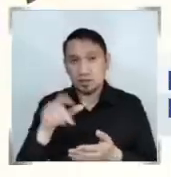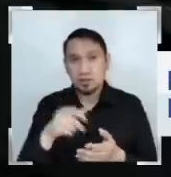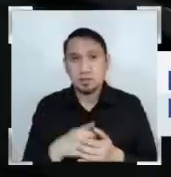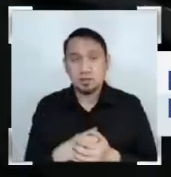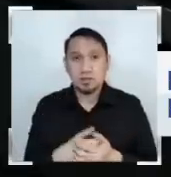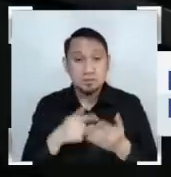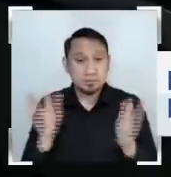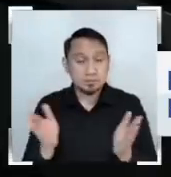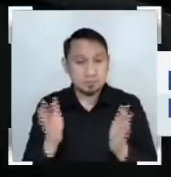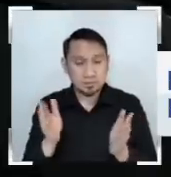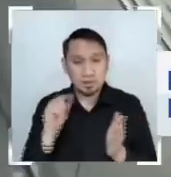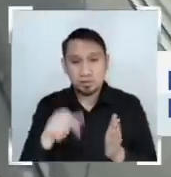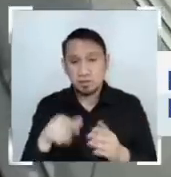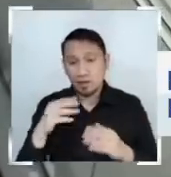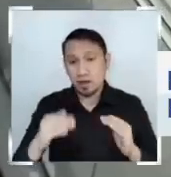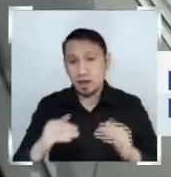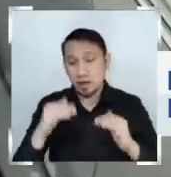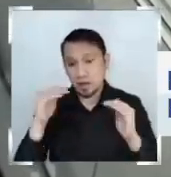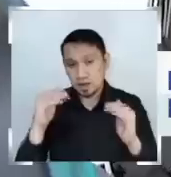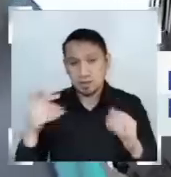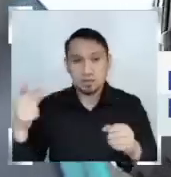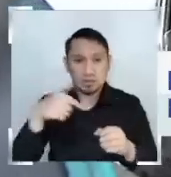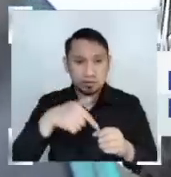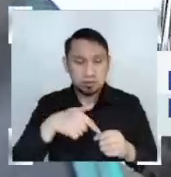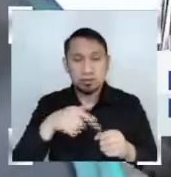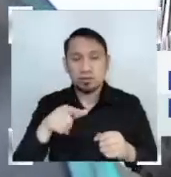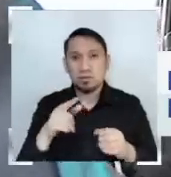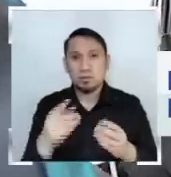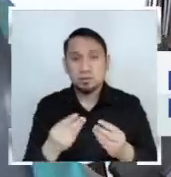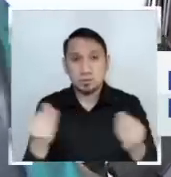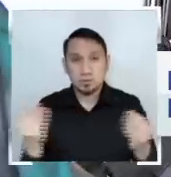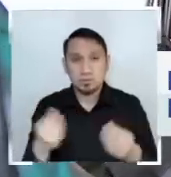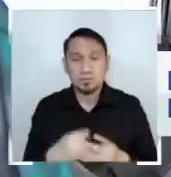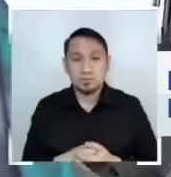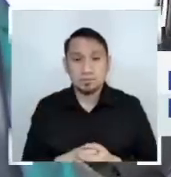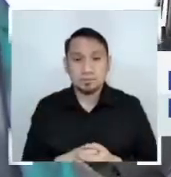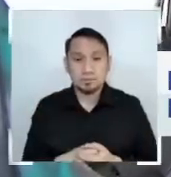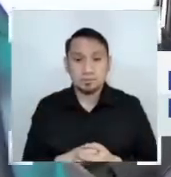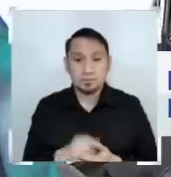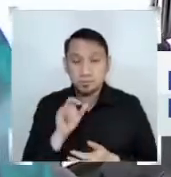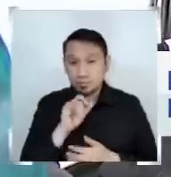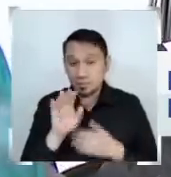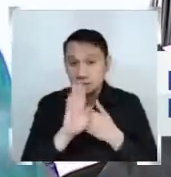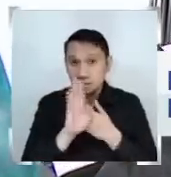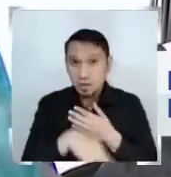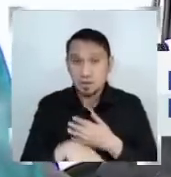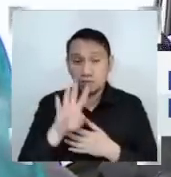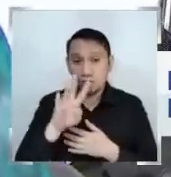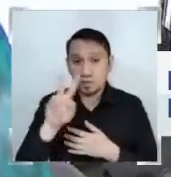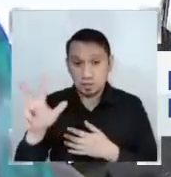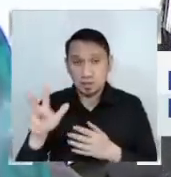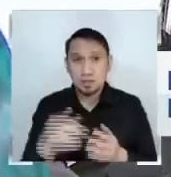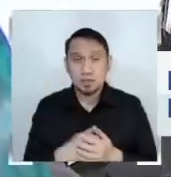ng iba ang mataas na presyo ng krudo ang solusyonan. Pero pag pinalit nila sa 43 yung diesel, kahit ganun pa rin